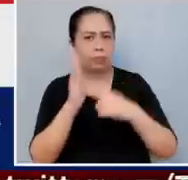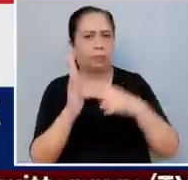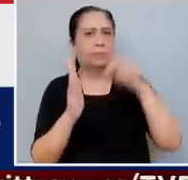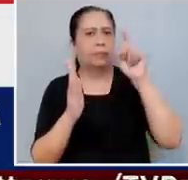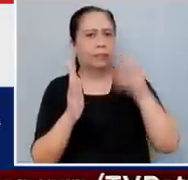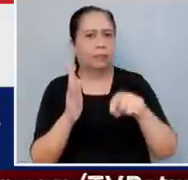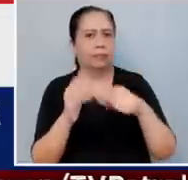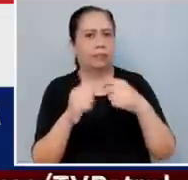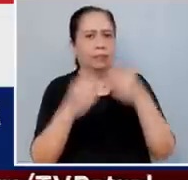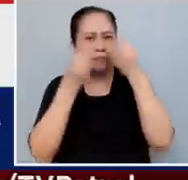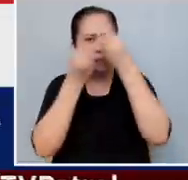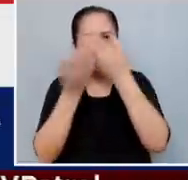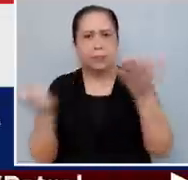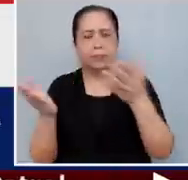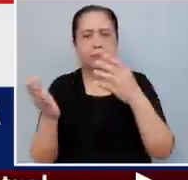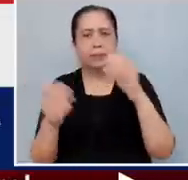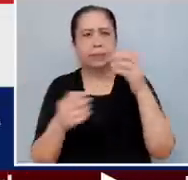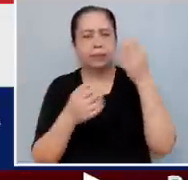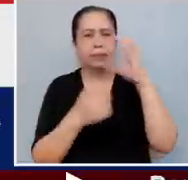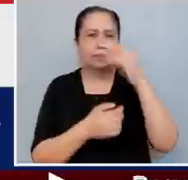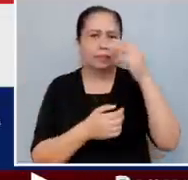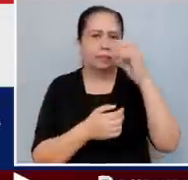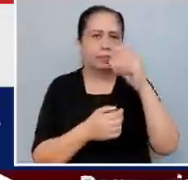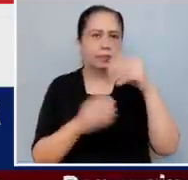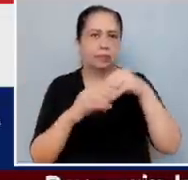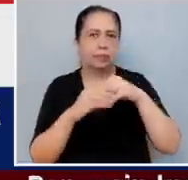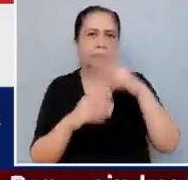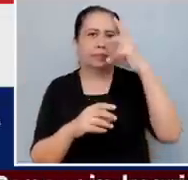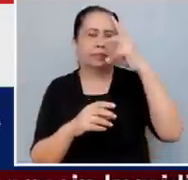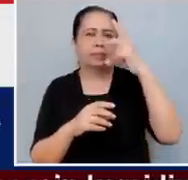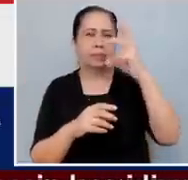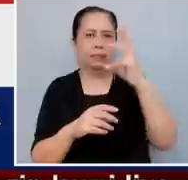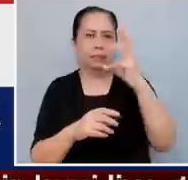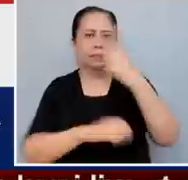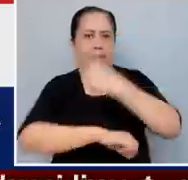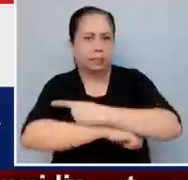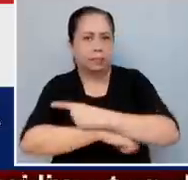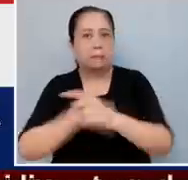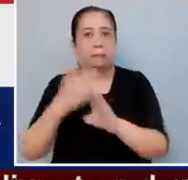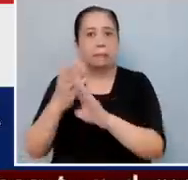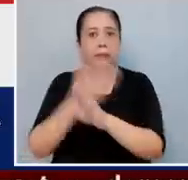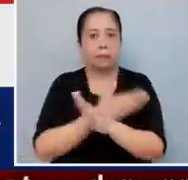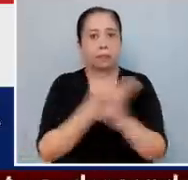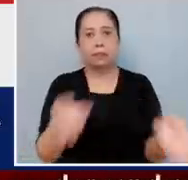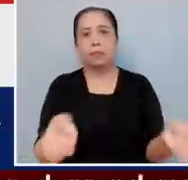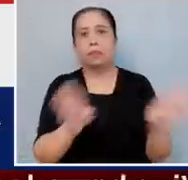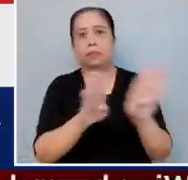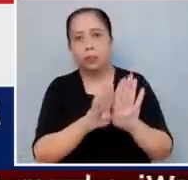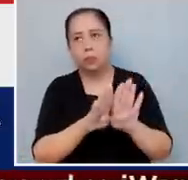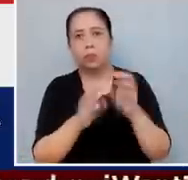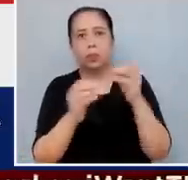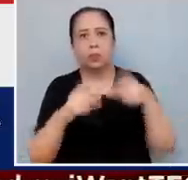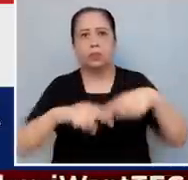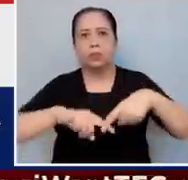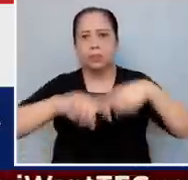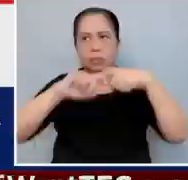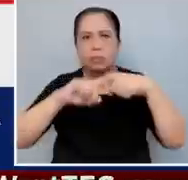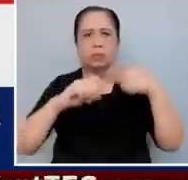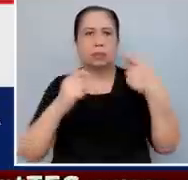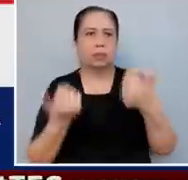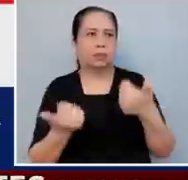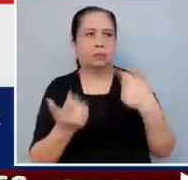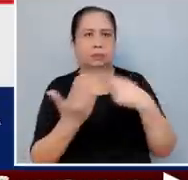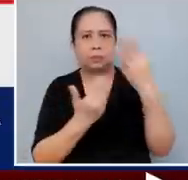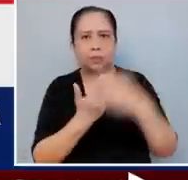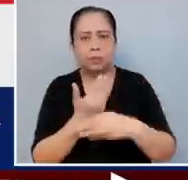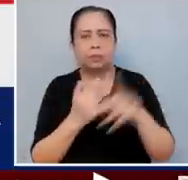ay ipaalam sa komisyon sa loob ng 60 araw bago magsara o magsuspend hindi ng mga